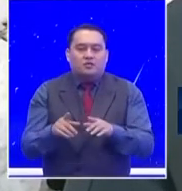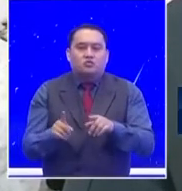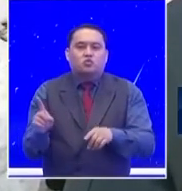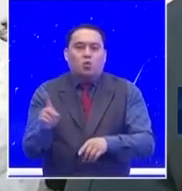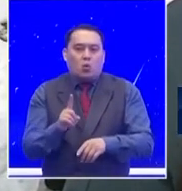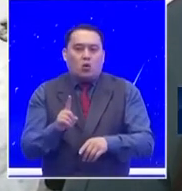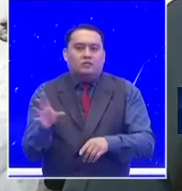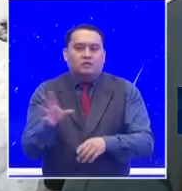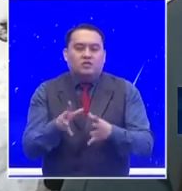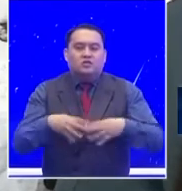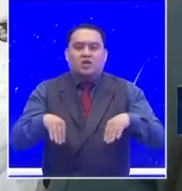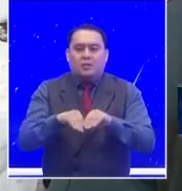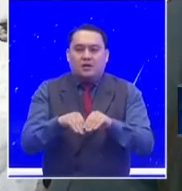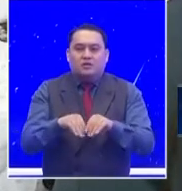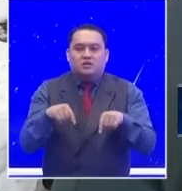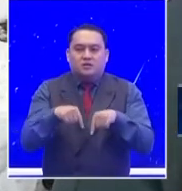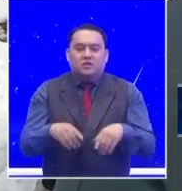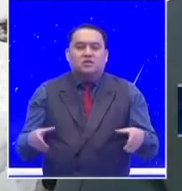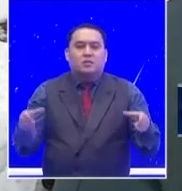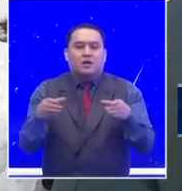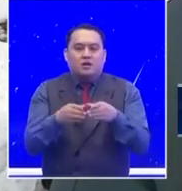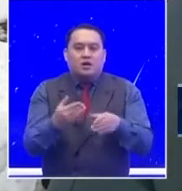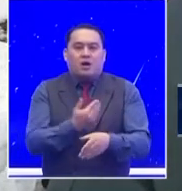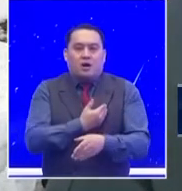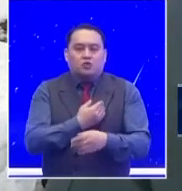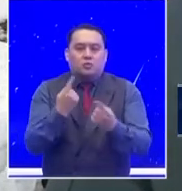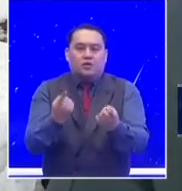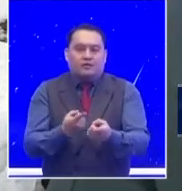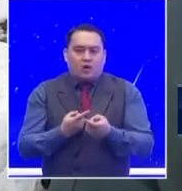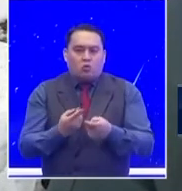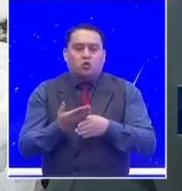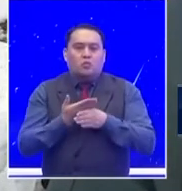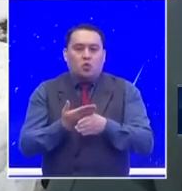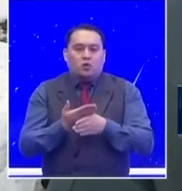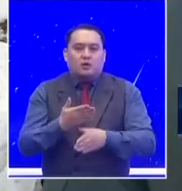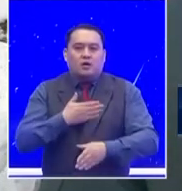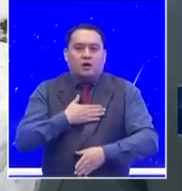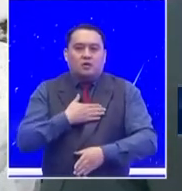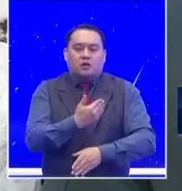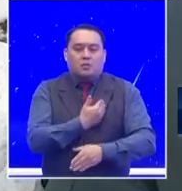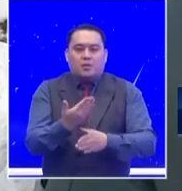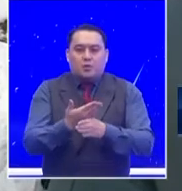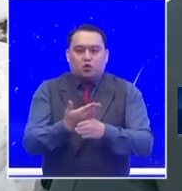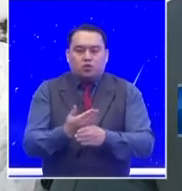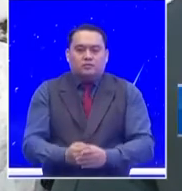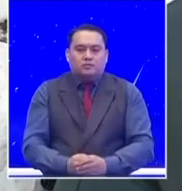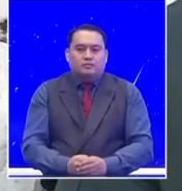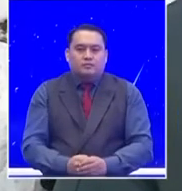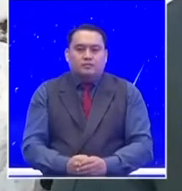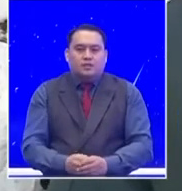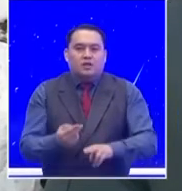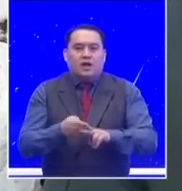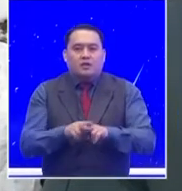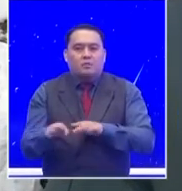что все семьи, которых здесь собрались, мы хотим их привлечь к волонтерству, а также мы, волонтеры, хотим им помочь в этом. А именно на